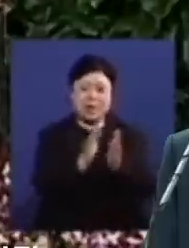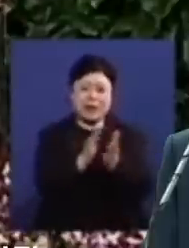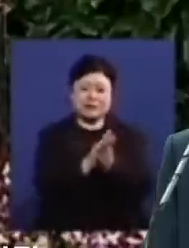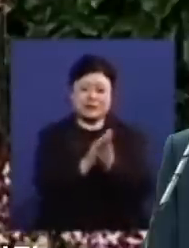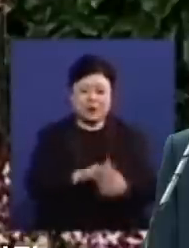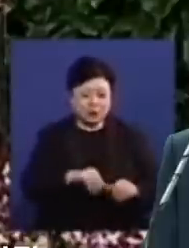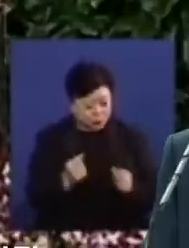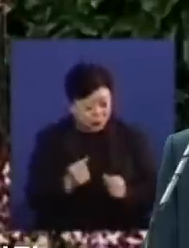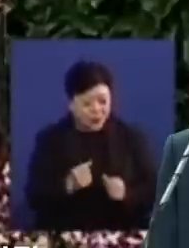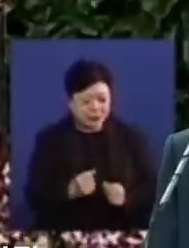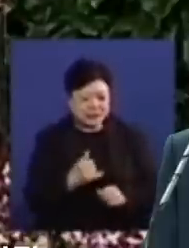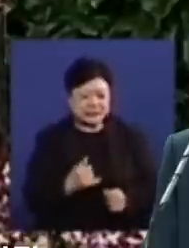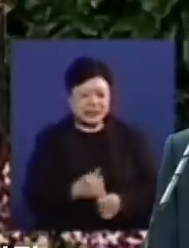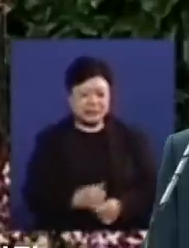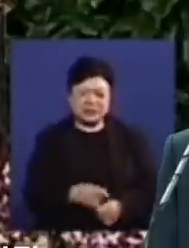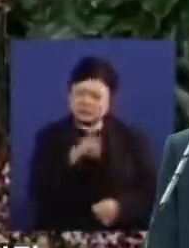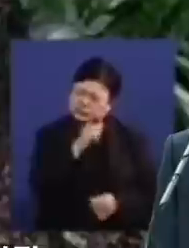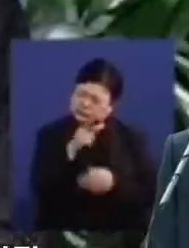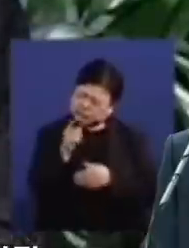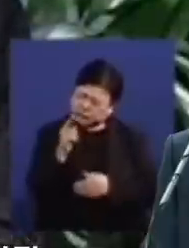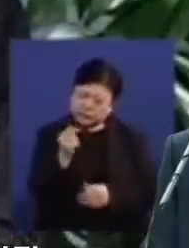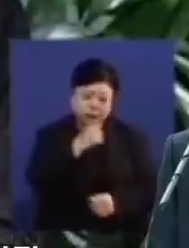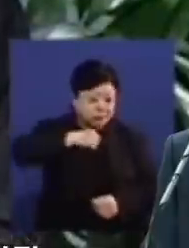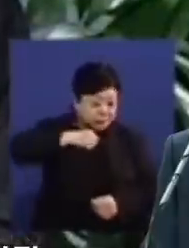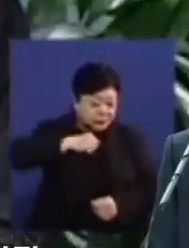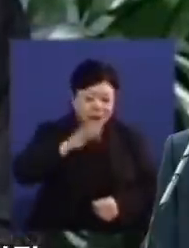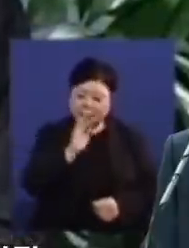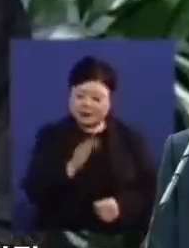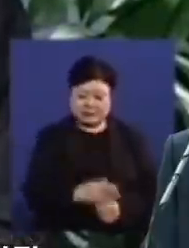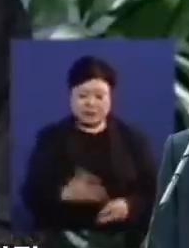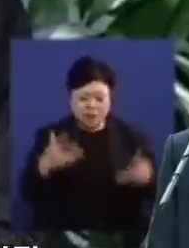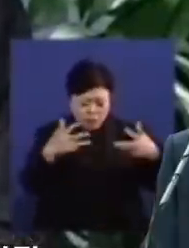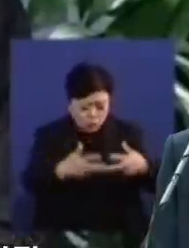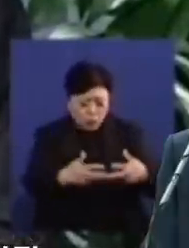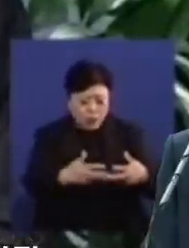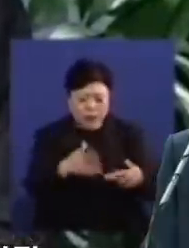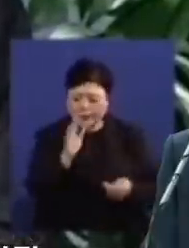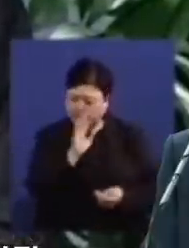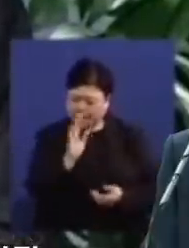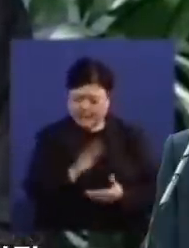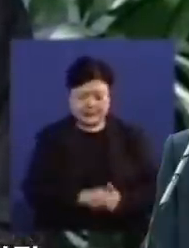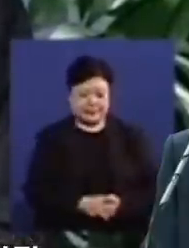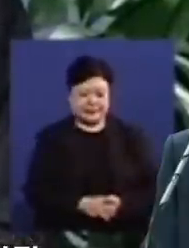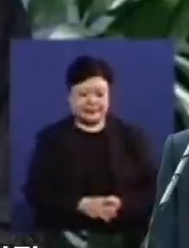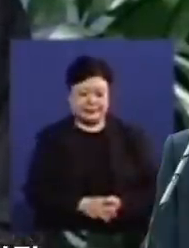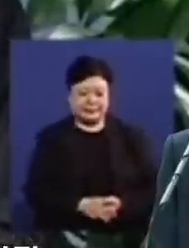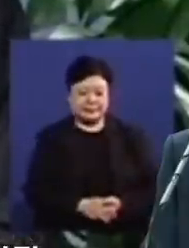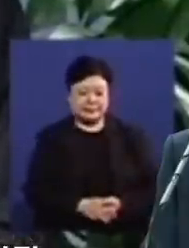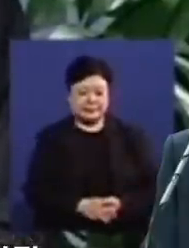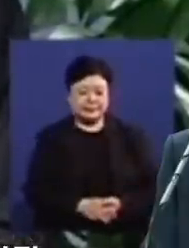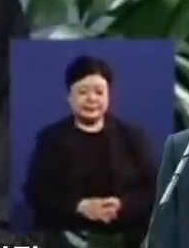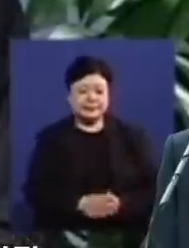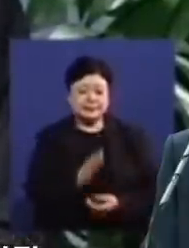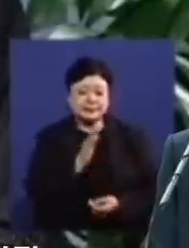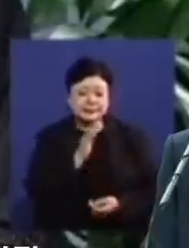박수치니까 순종하고 사람들이 손가락질 하니까 안 하겠다. 그런 조건이 붙으면 그건 안 됩니다.